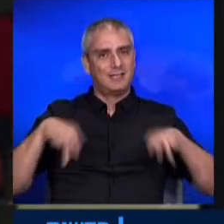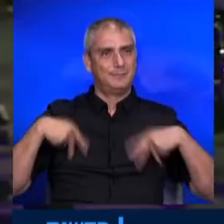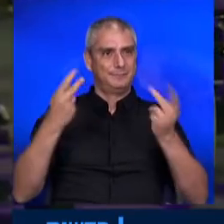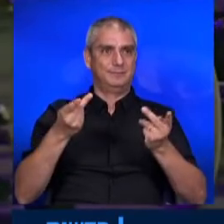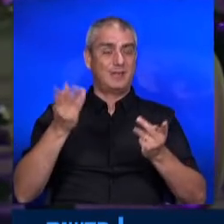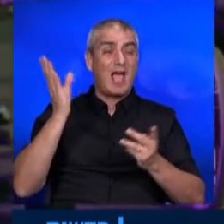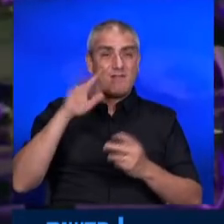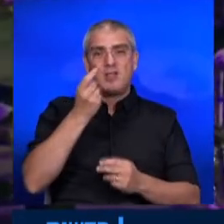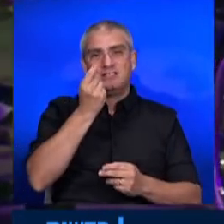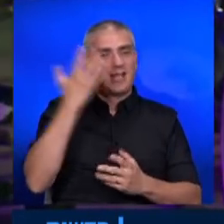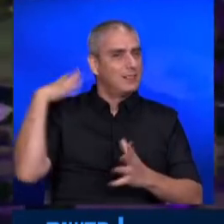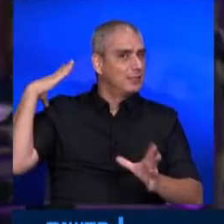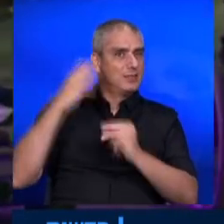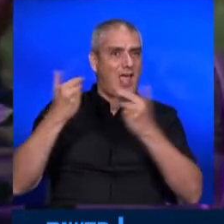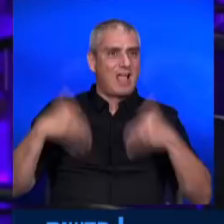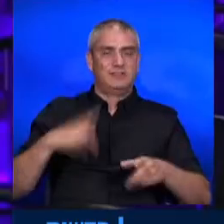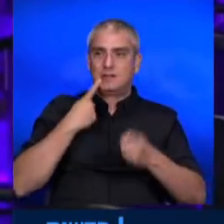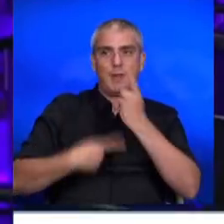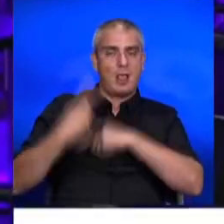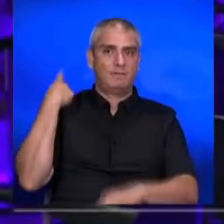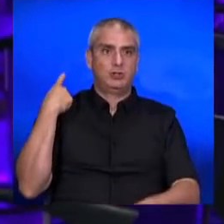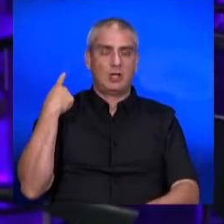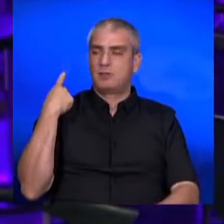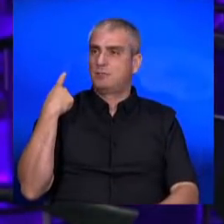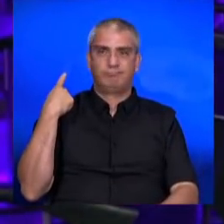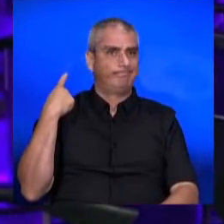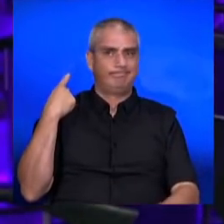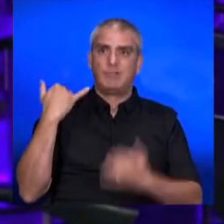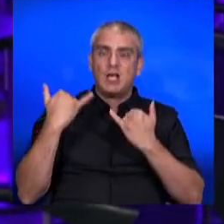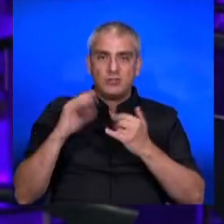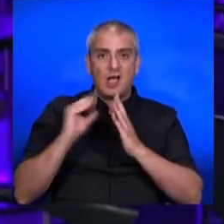על ההפסדים של השנה שעברה. אבל עכשיו גם התקווה הזאת דואכת.